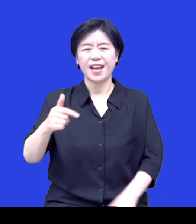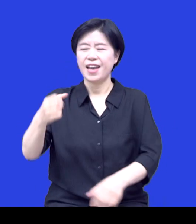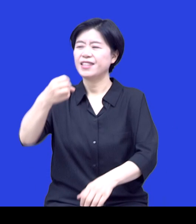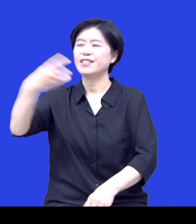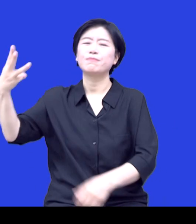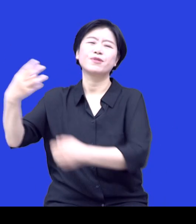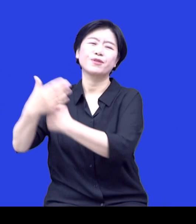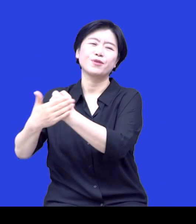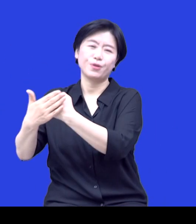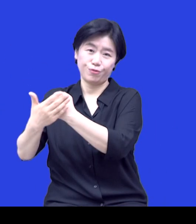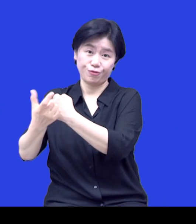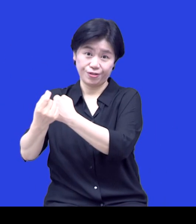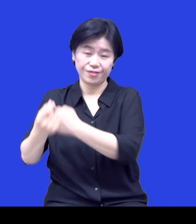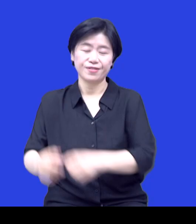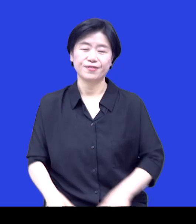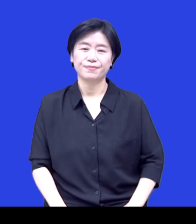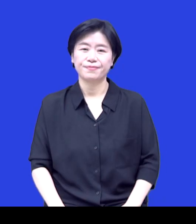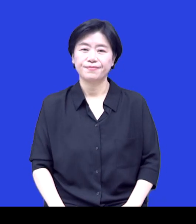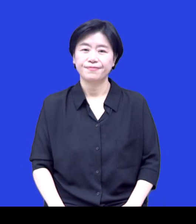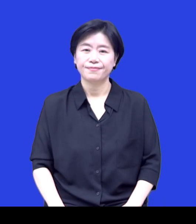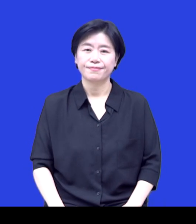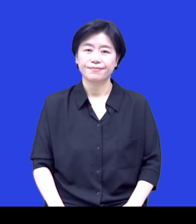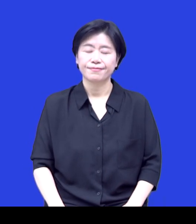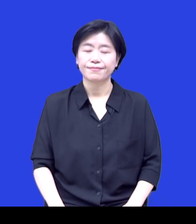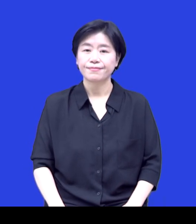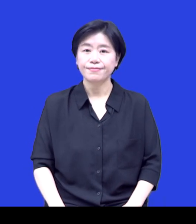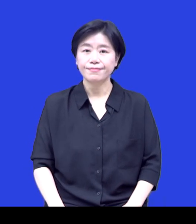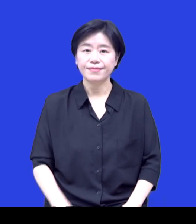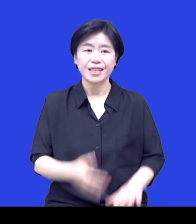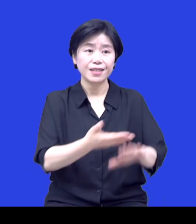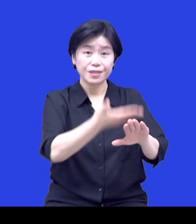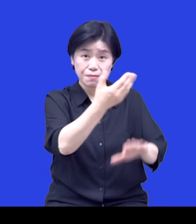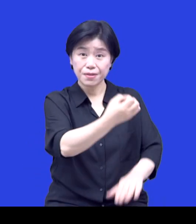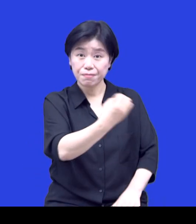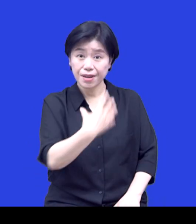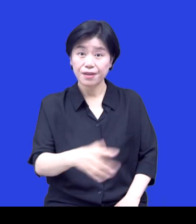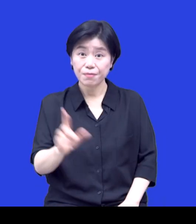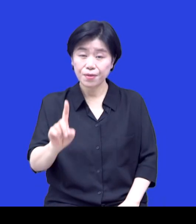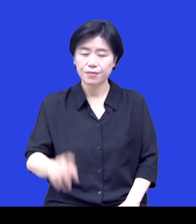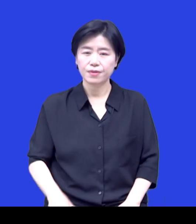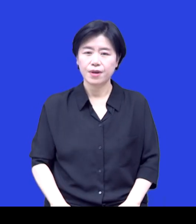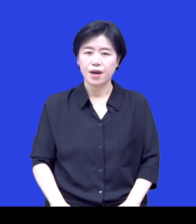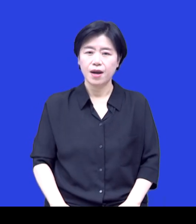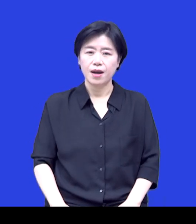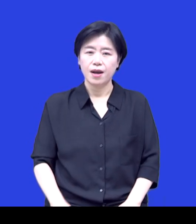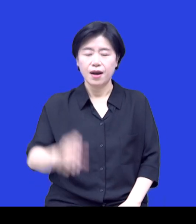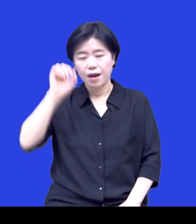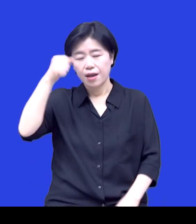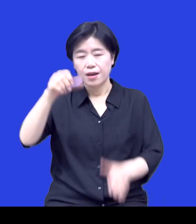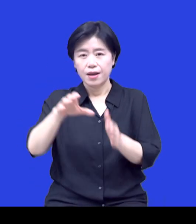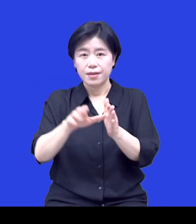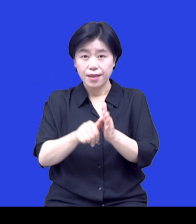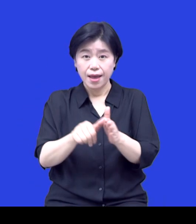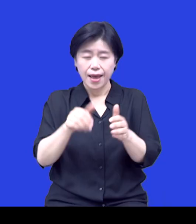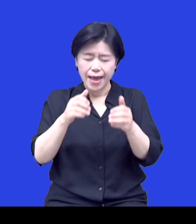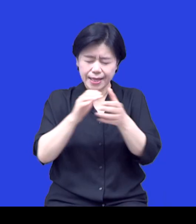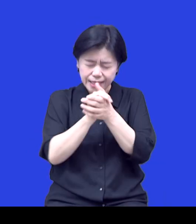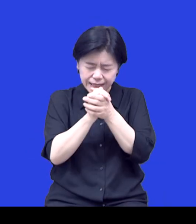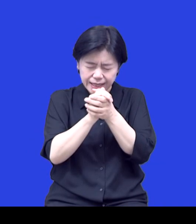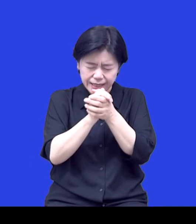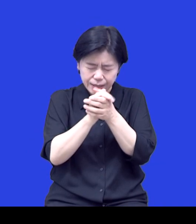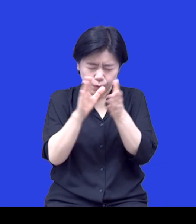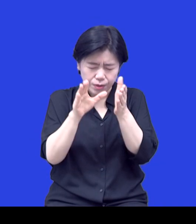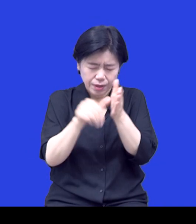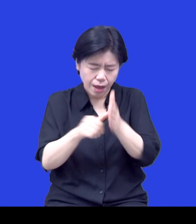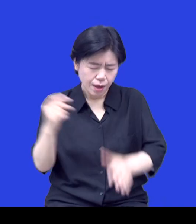어떤 선배님 말씀대로 이렇게 새벽 기도하고 엎드리는데 네. 교인들 들어오는 발자국 소리를 듣고 네. 이 사람이 아픈지 안 아픈지 감이 올